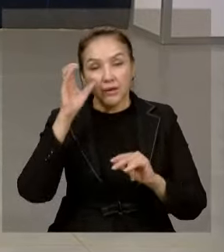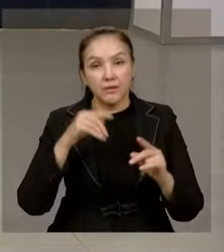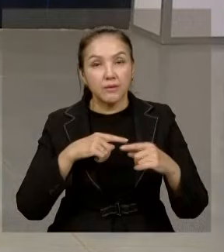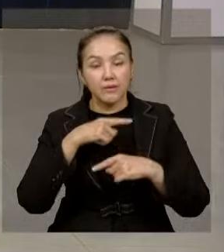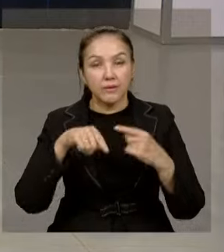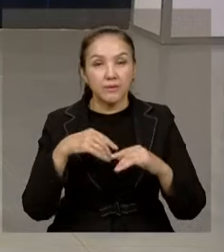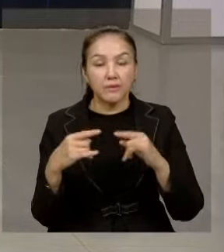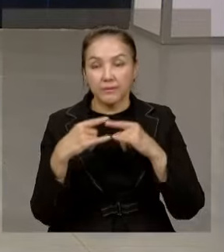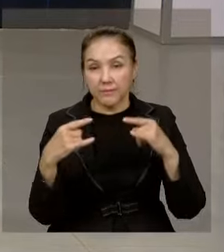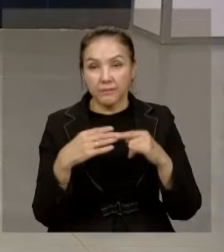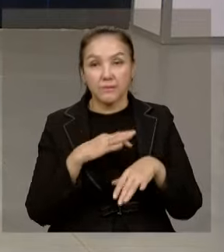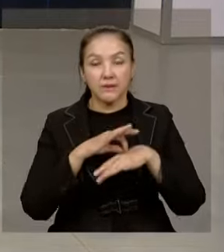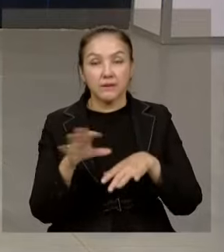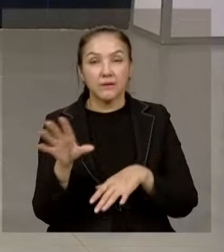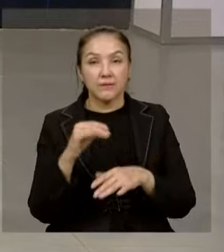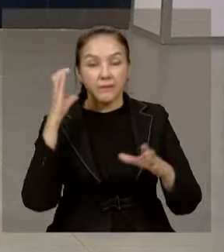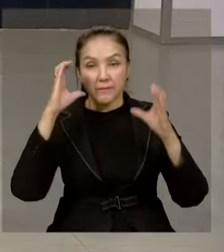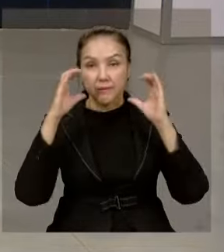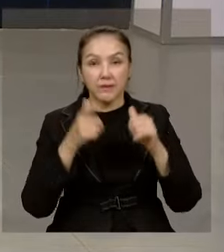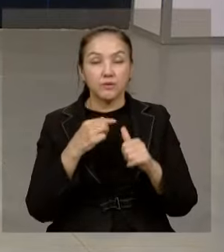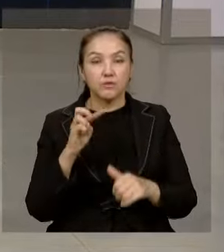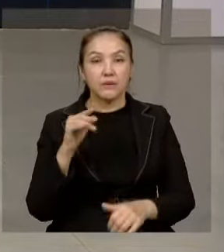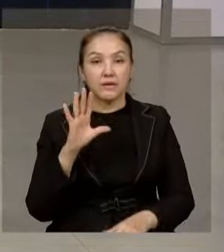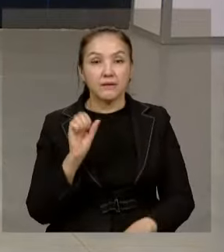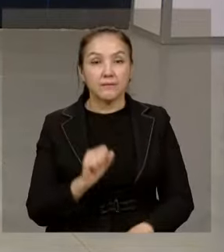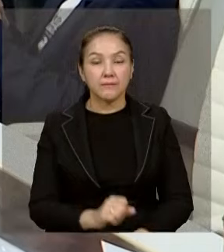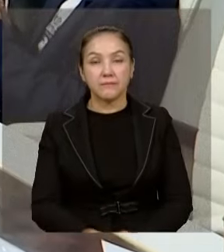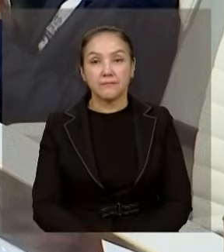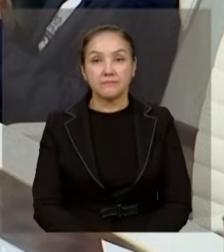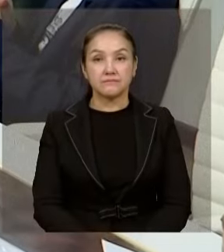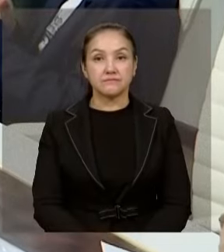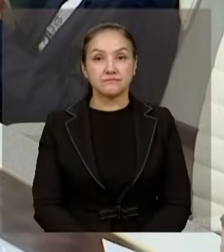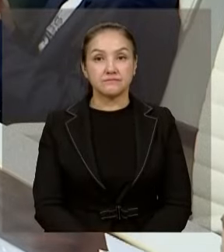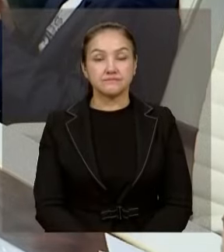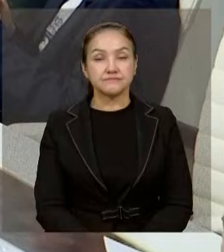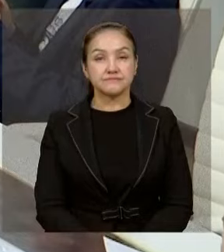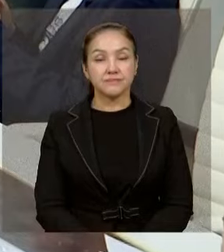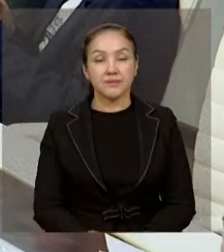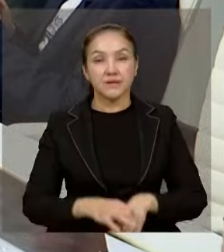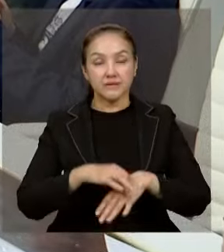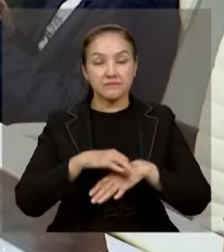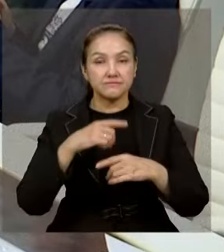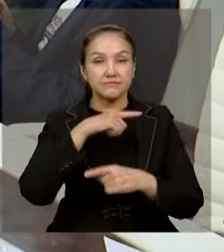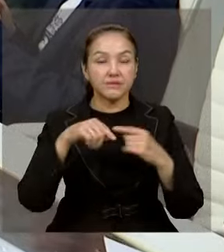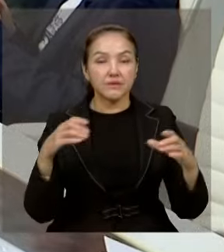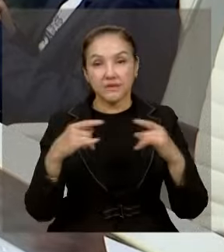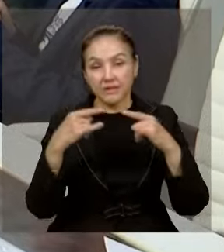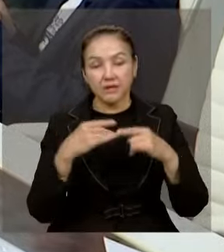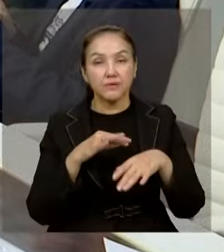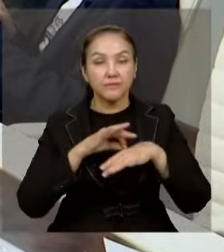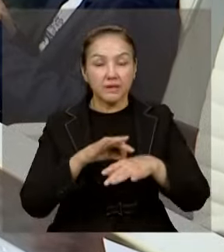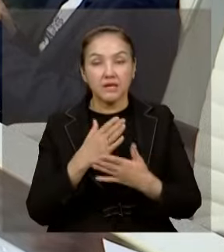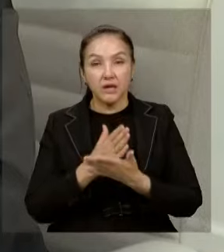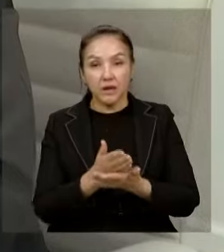стола организованного в стенах университета имени Жубанова в ходе круглого стола обсуждались актуальные направления